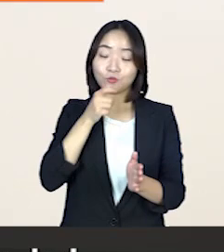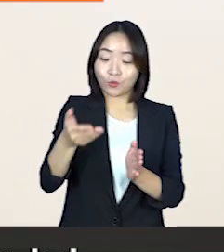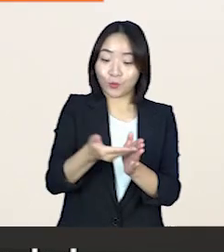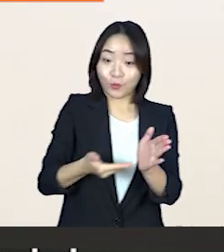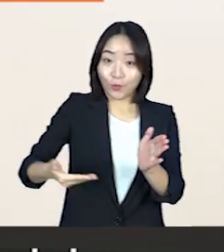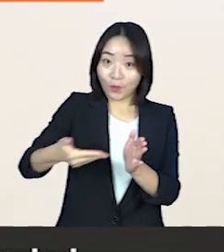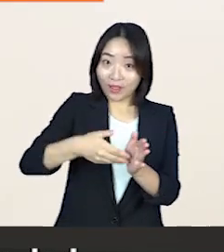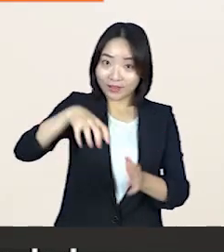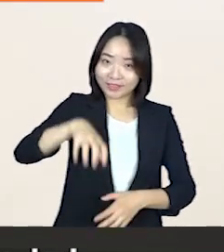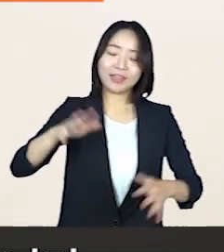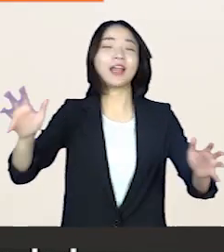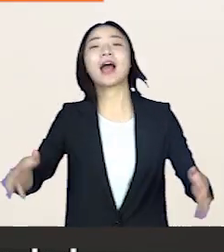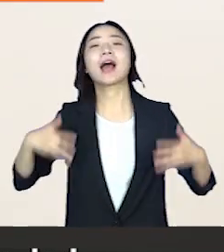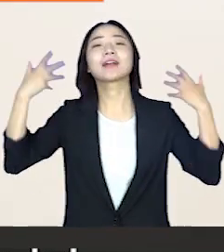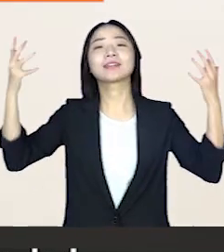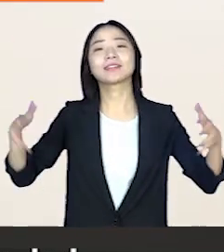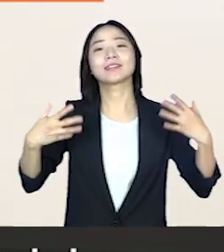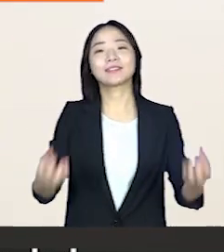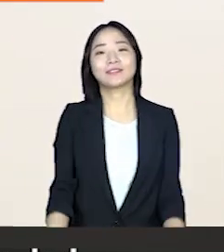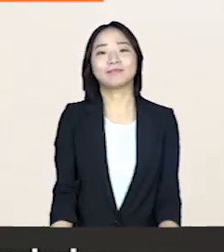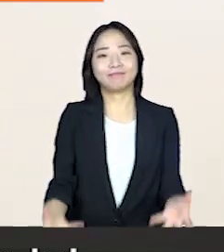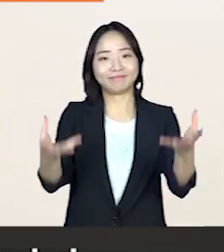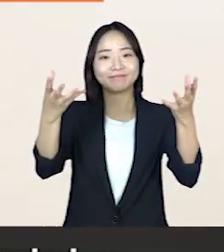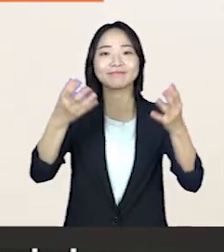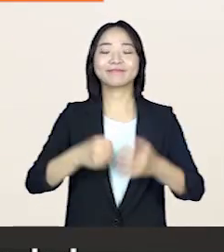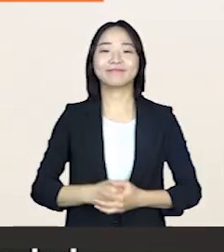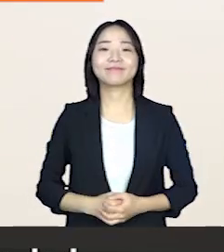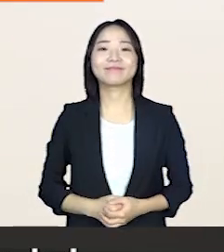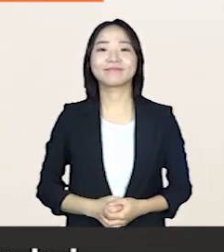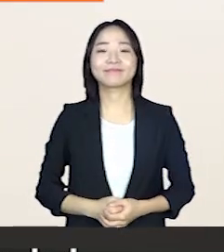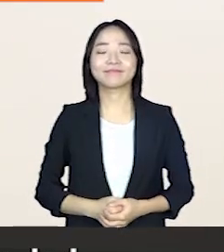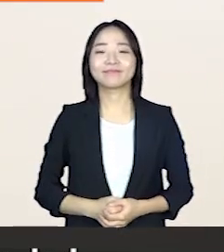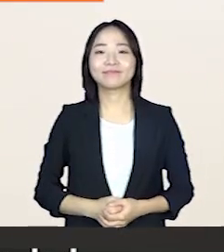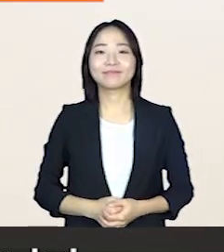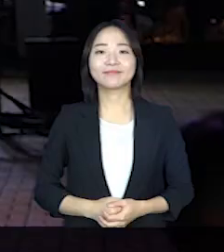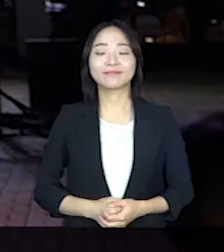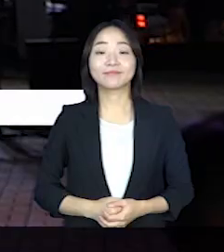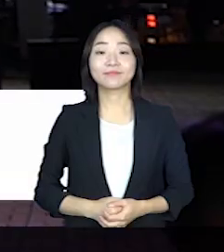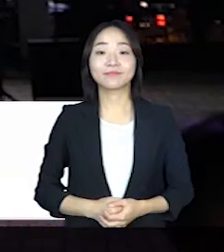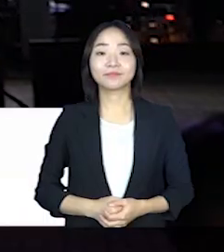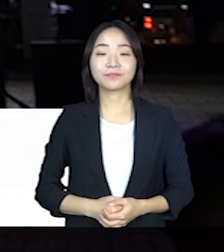청수호수공원에서 가을의 정취를 물씬 느낄 수 있는 가을의 콘서트가 열렸습니다.